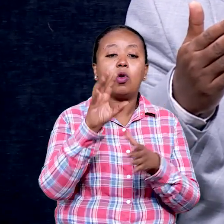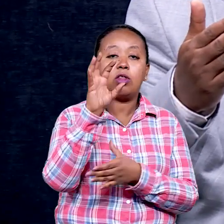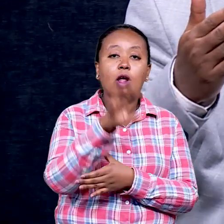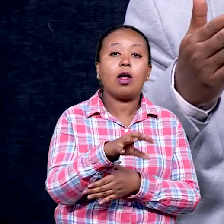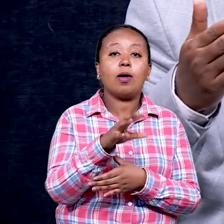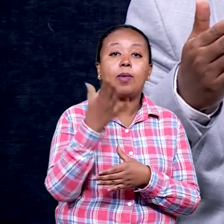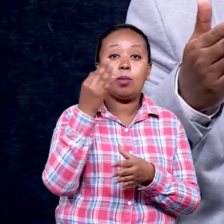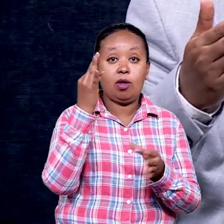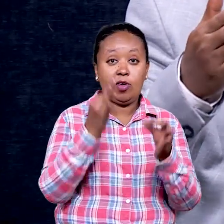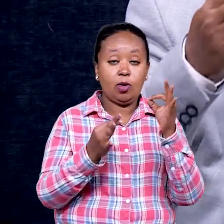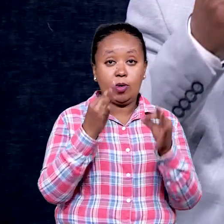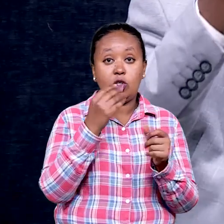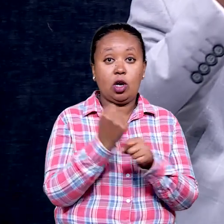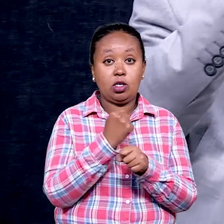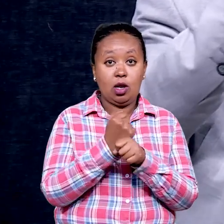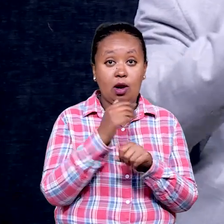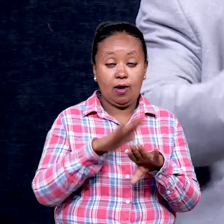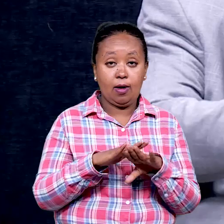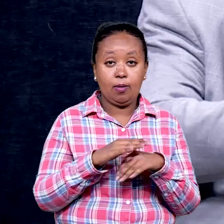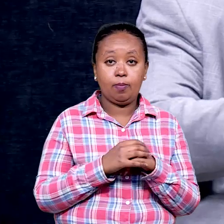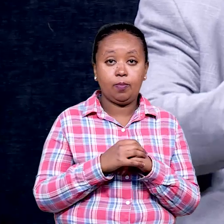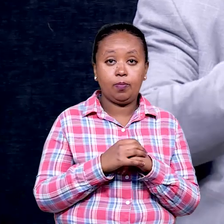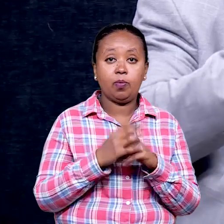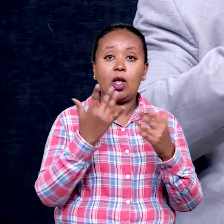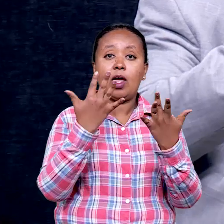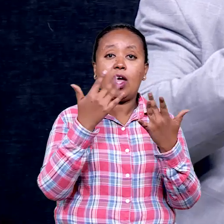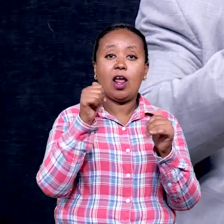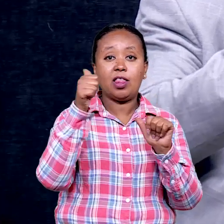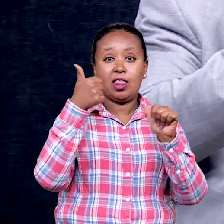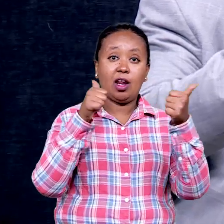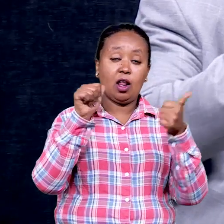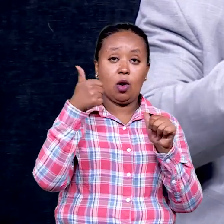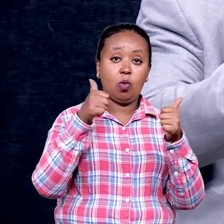ቤቶች አሰራር ላይ። ገና ተጠርጣሪው